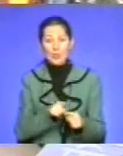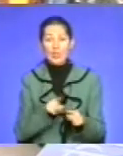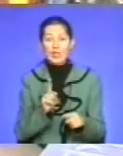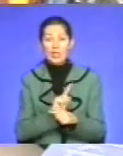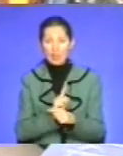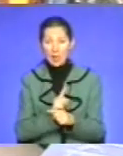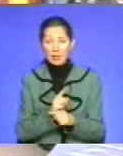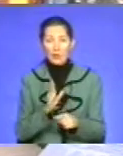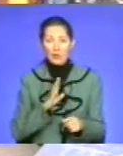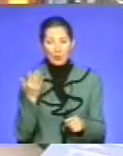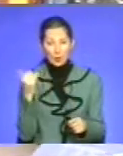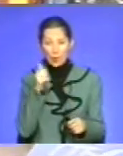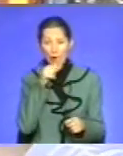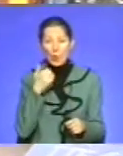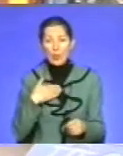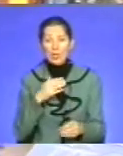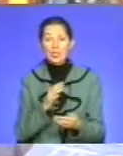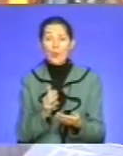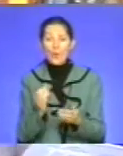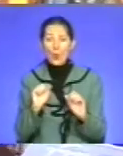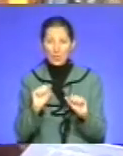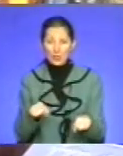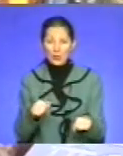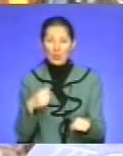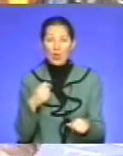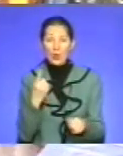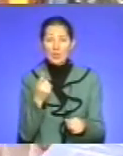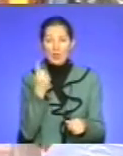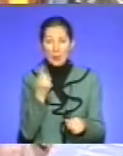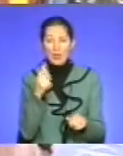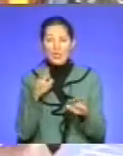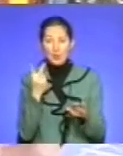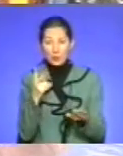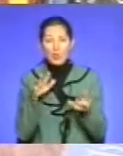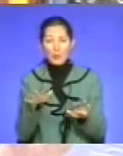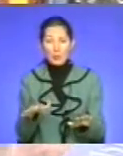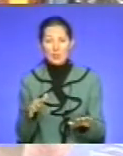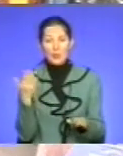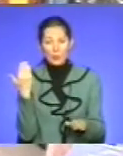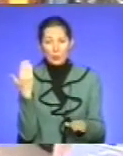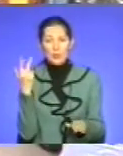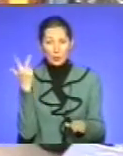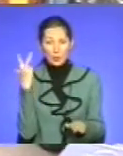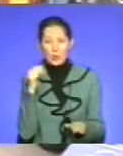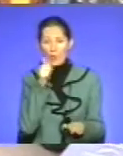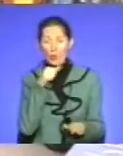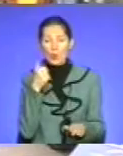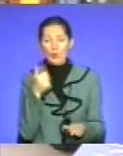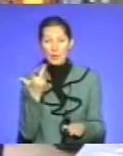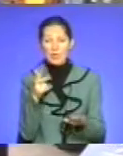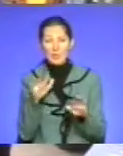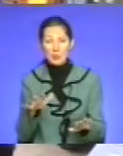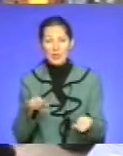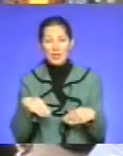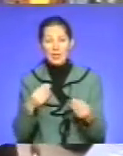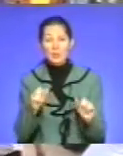наші потужні можливості, наші одні з перших місць, це друге місце позаминулого року і третє місце, воно дасть нам